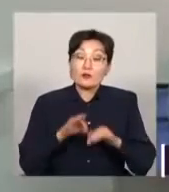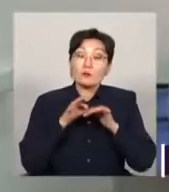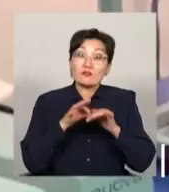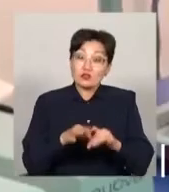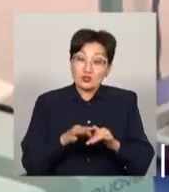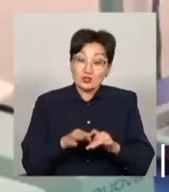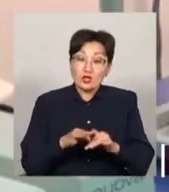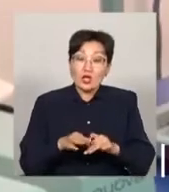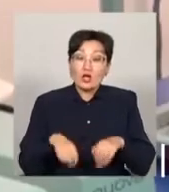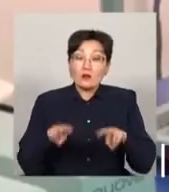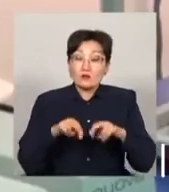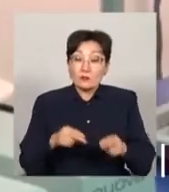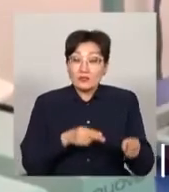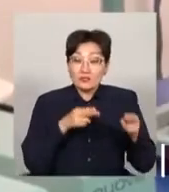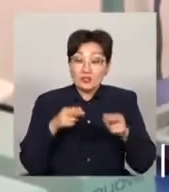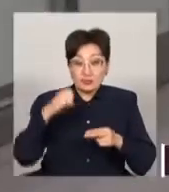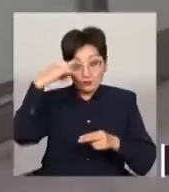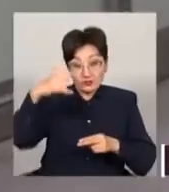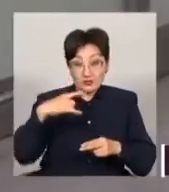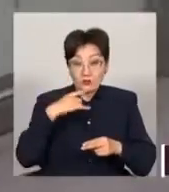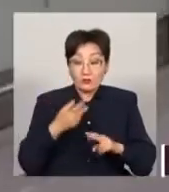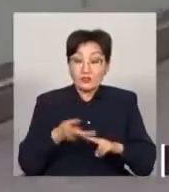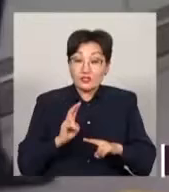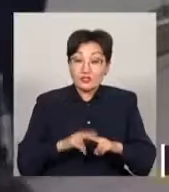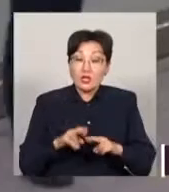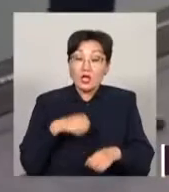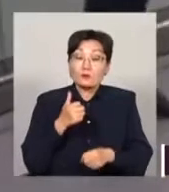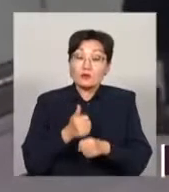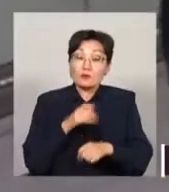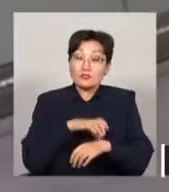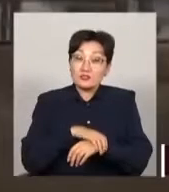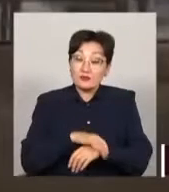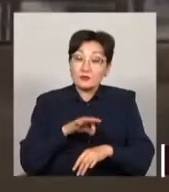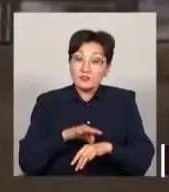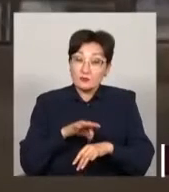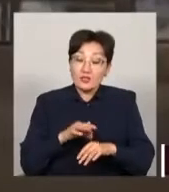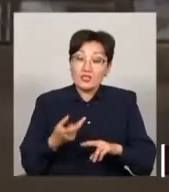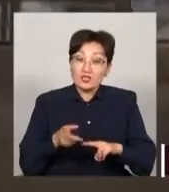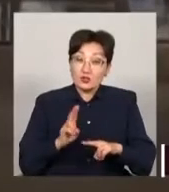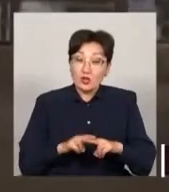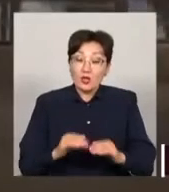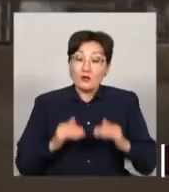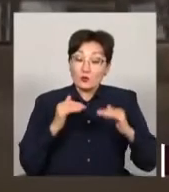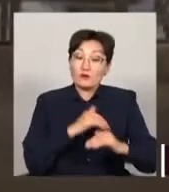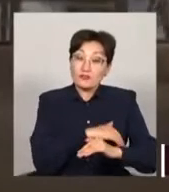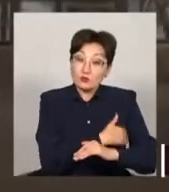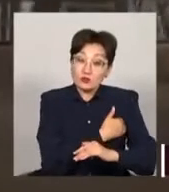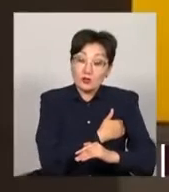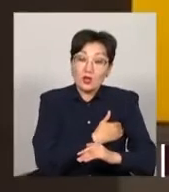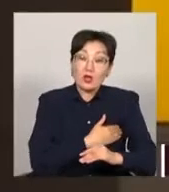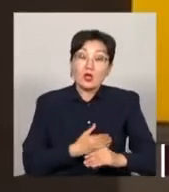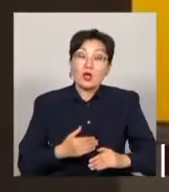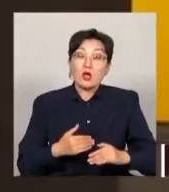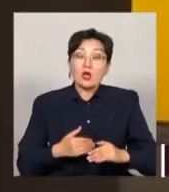проводят термометрию прибывающих в Казахстан. При этом основные симптомы заболевания – это высокая температура,